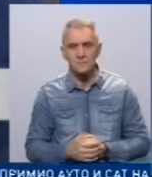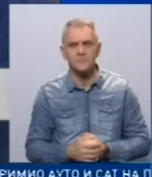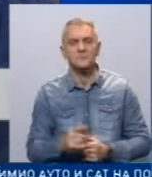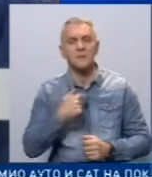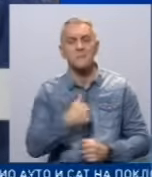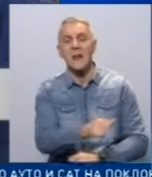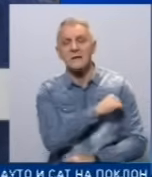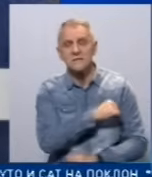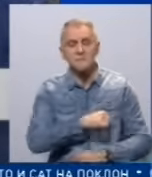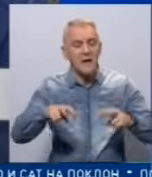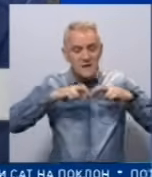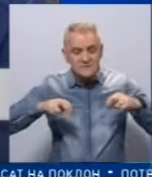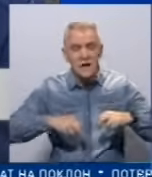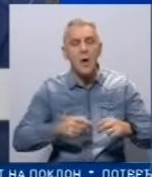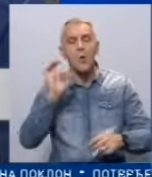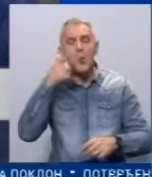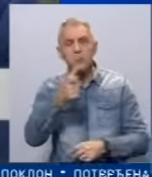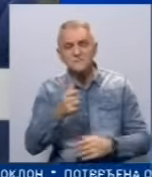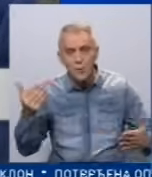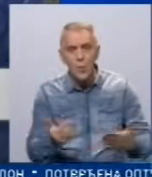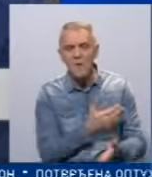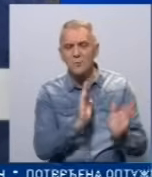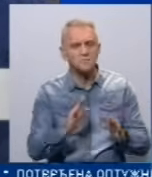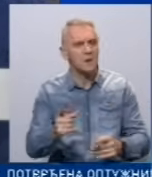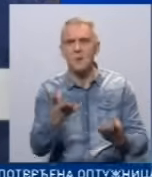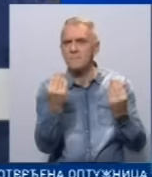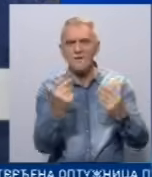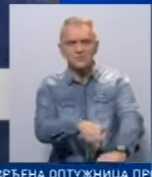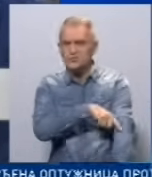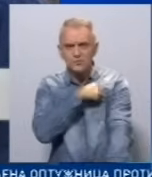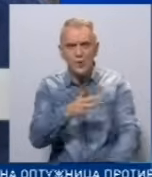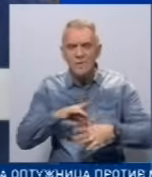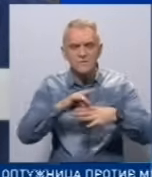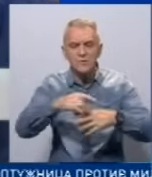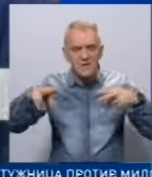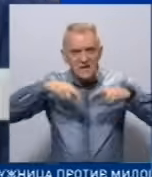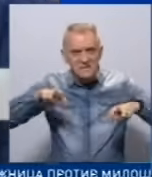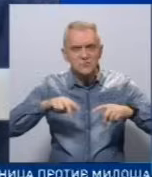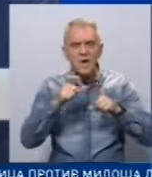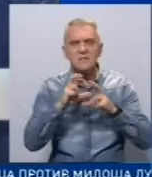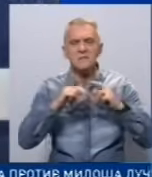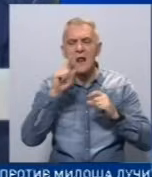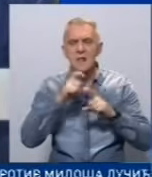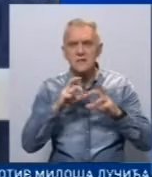zanima istraga o ubijstvu i novi postupak. Već predugo se vodi istraga oko Dalide